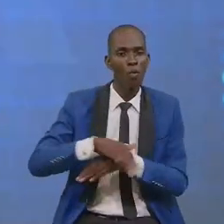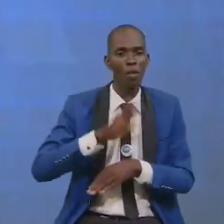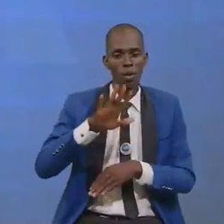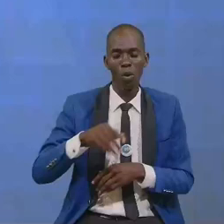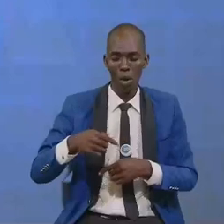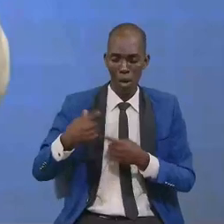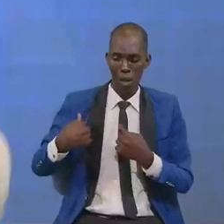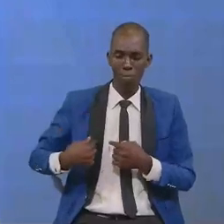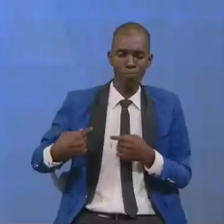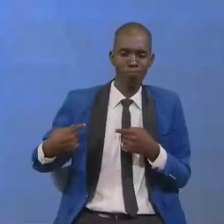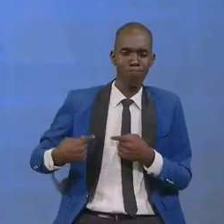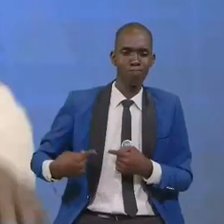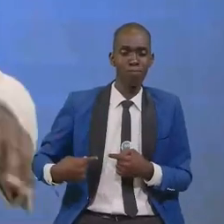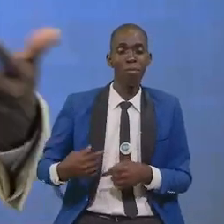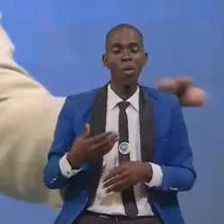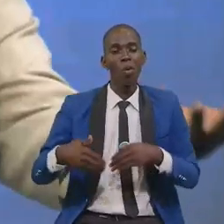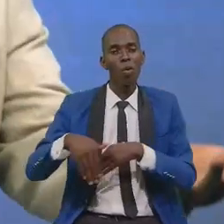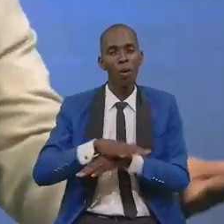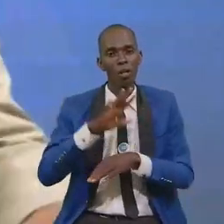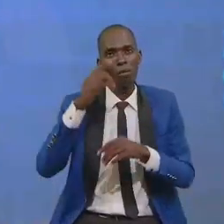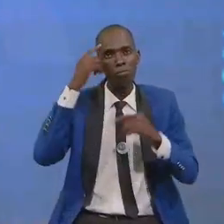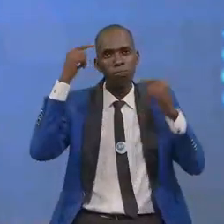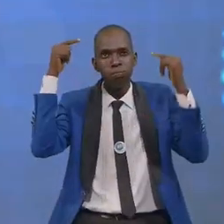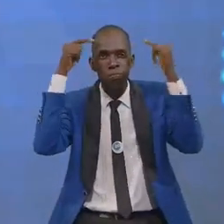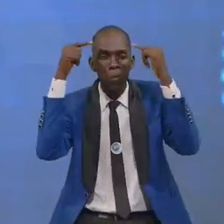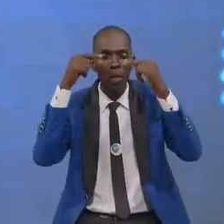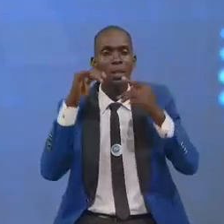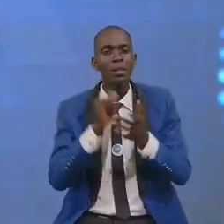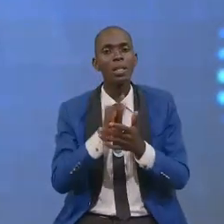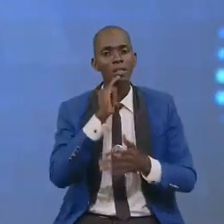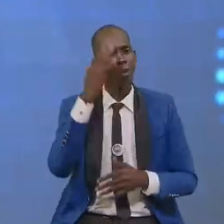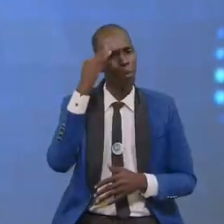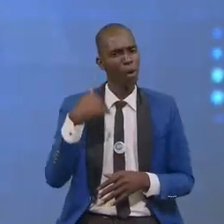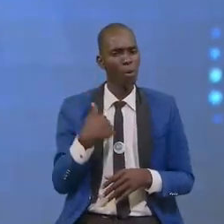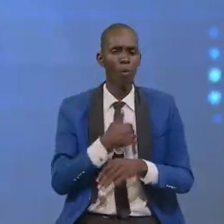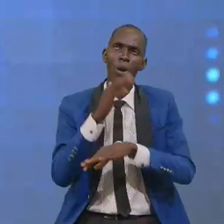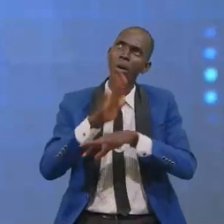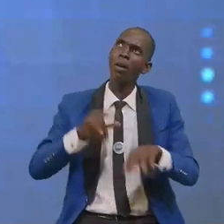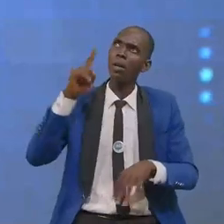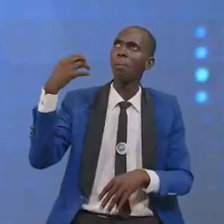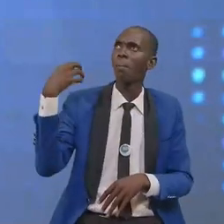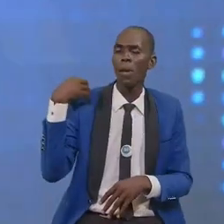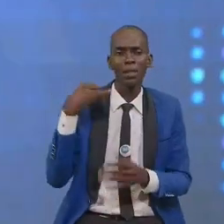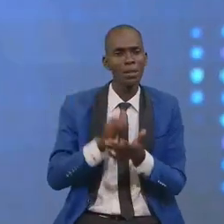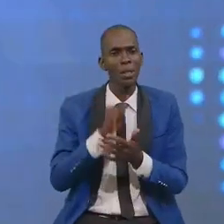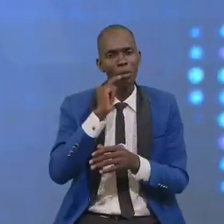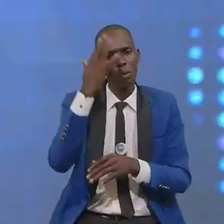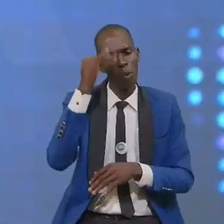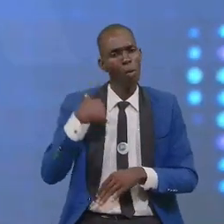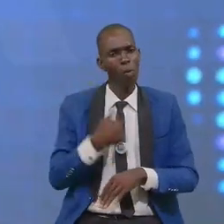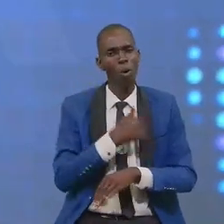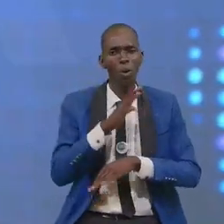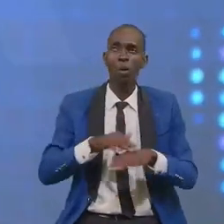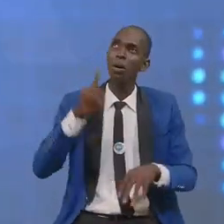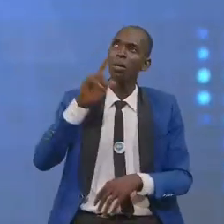thème chagrin et de tes maux de tête c'est prendre l'appelons maître c'est pour cela nous l'appelons Seigneur et à